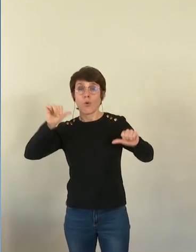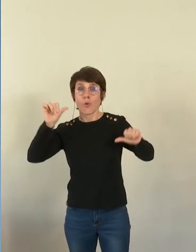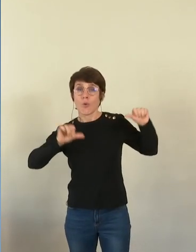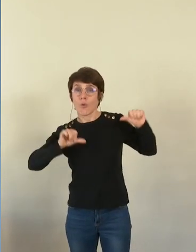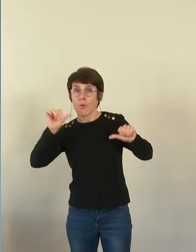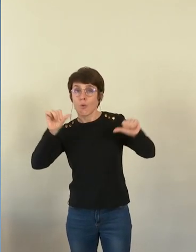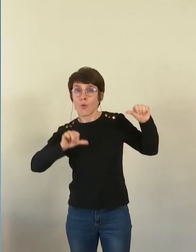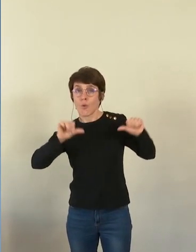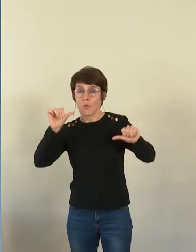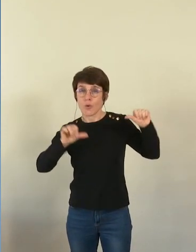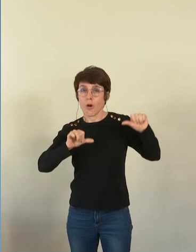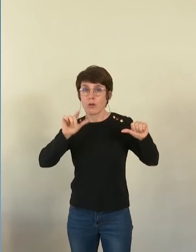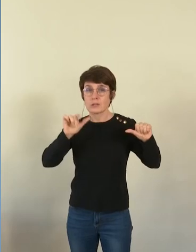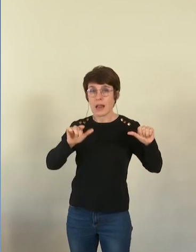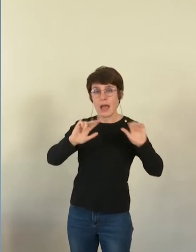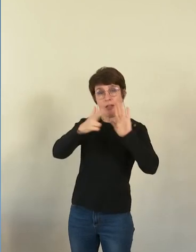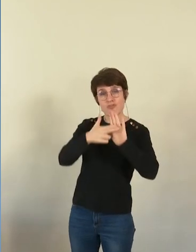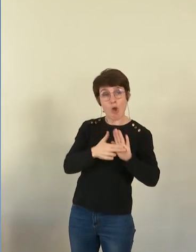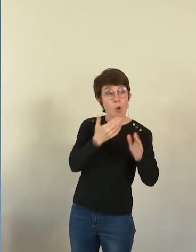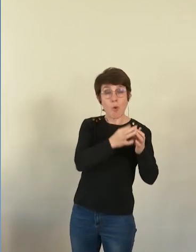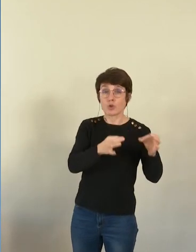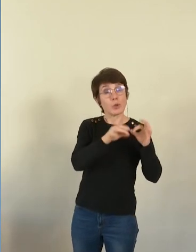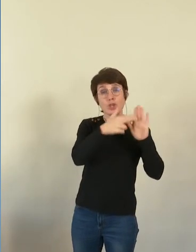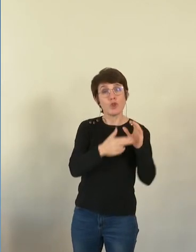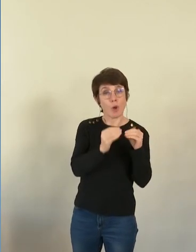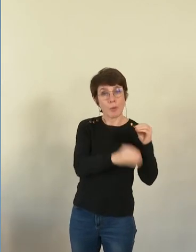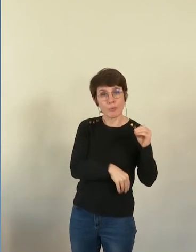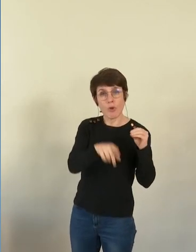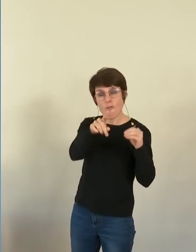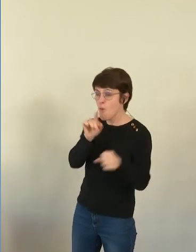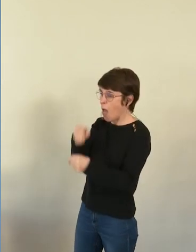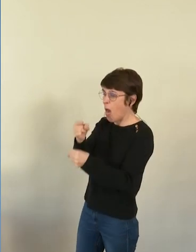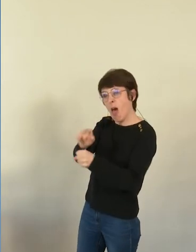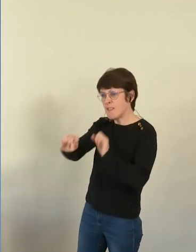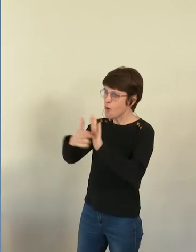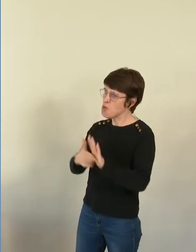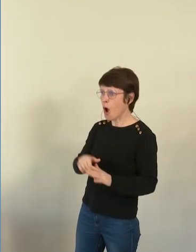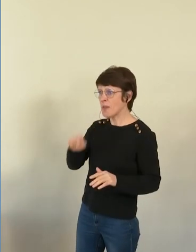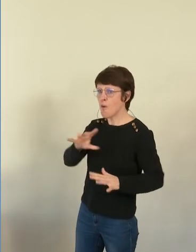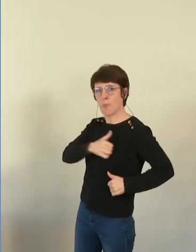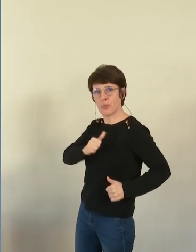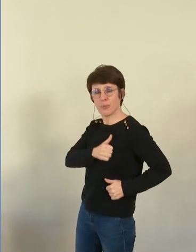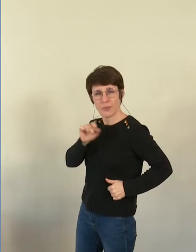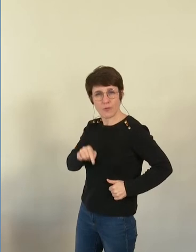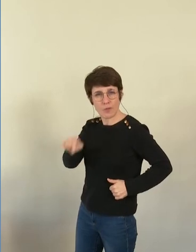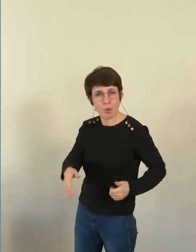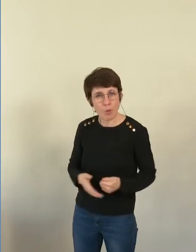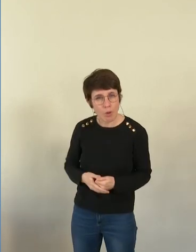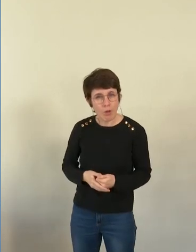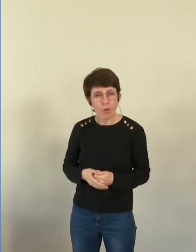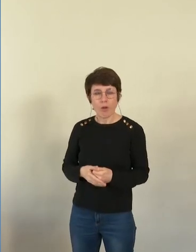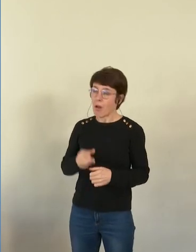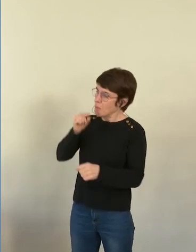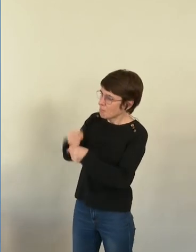normes qui ne sont pas appliquées par d'autres pays vous avez réussi à imposer la réduction des terres cultivable leur mise en